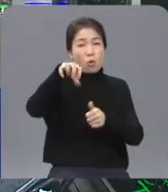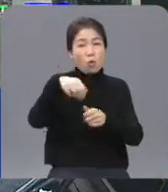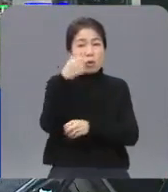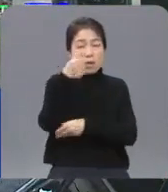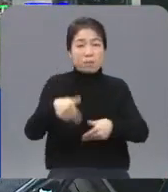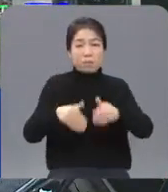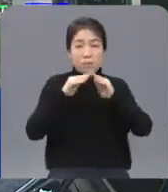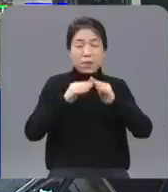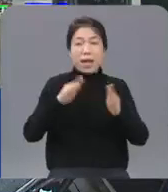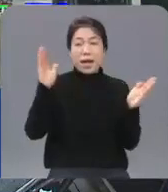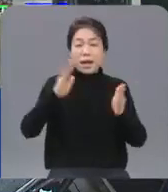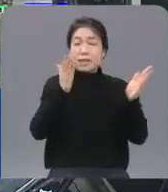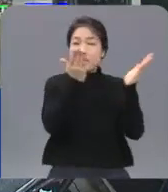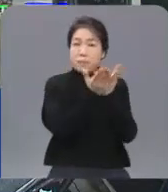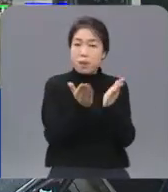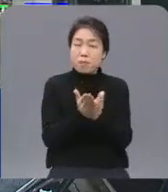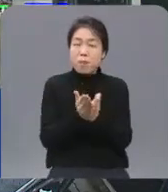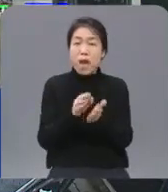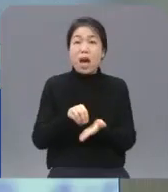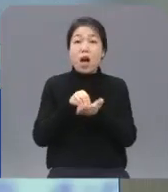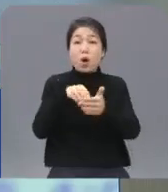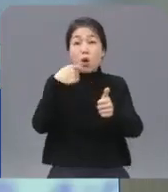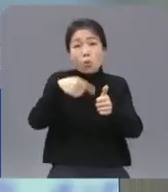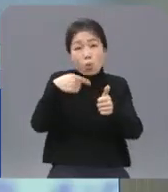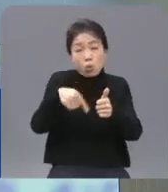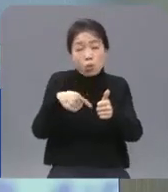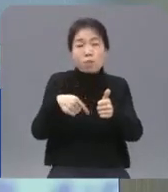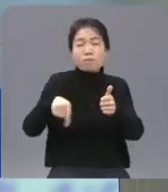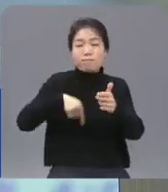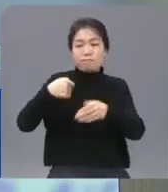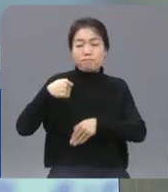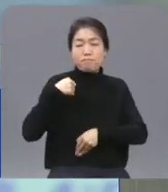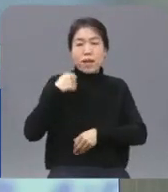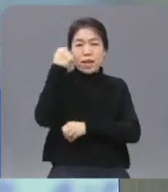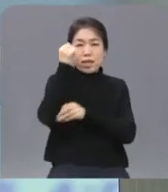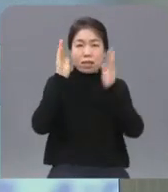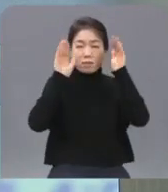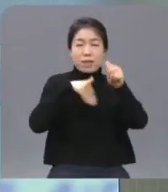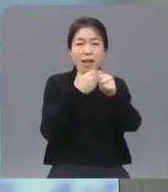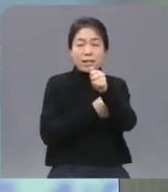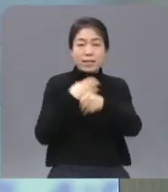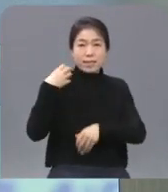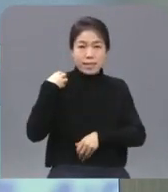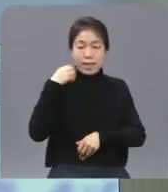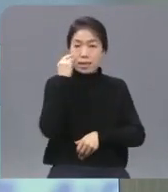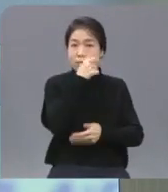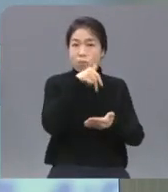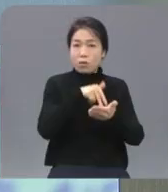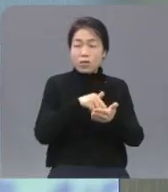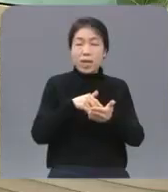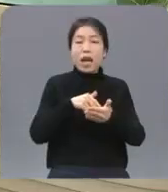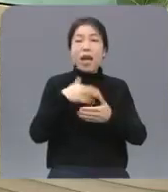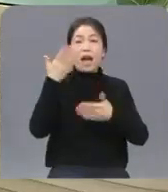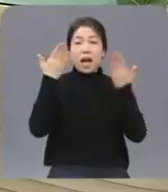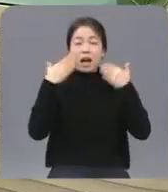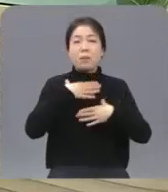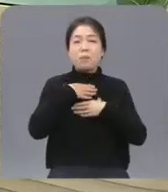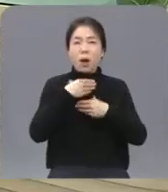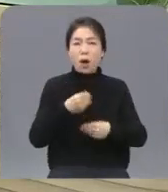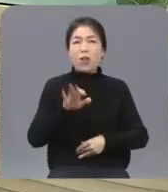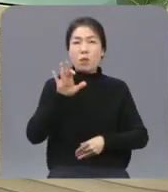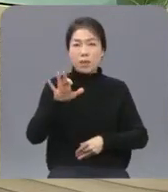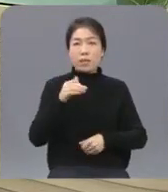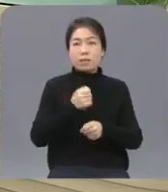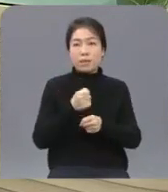마련 학생 맞춤형 진학교육의 내실화 기초학력 책임보장 학교 맘편한 화장실 조성입니다